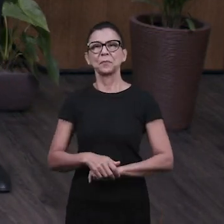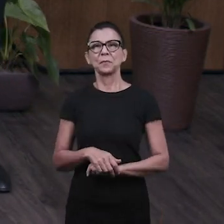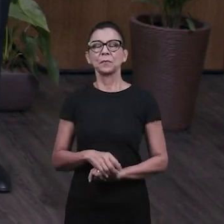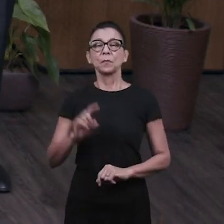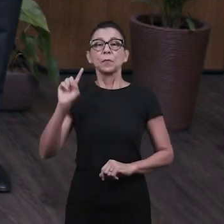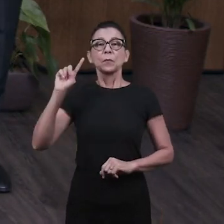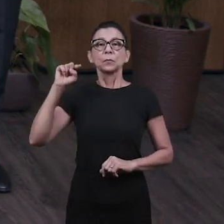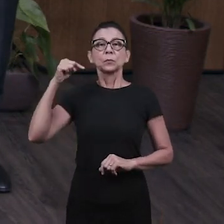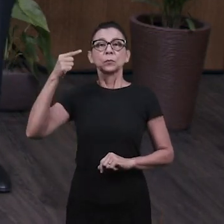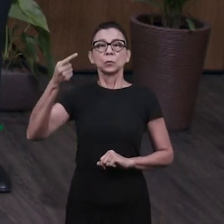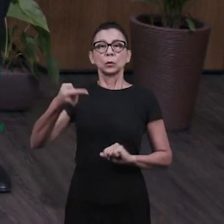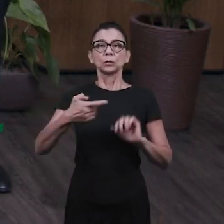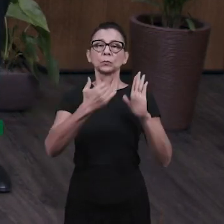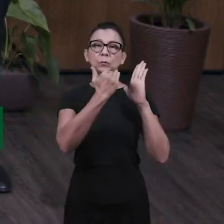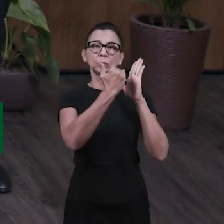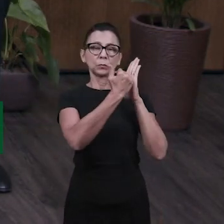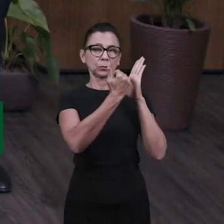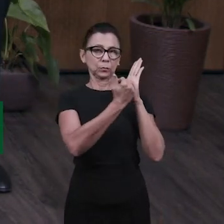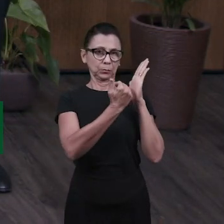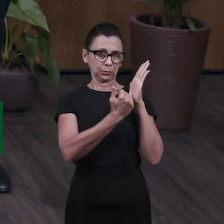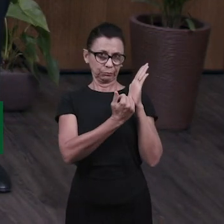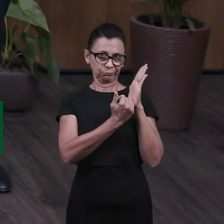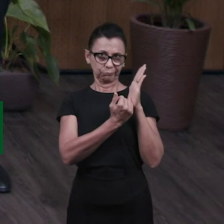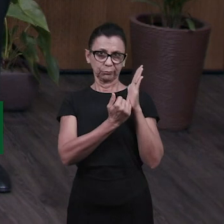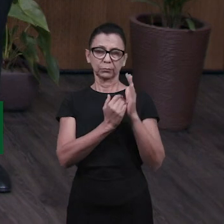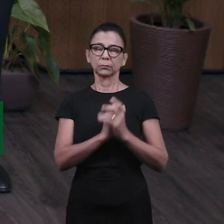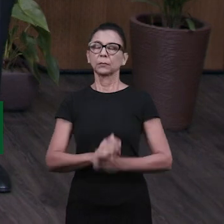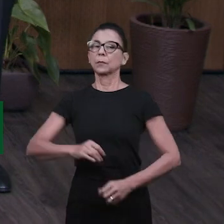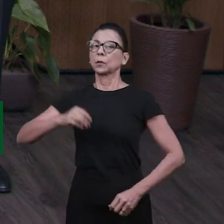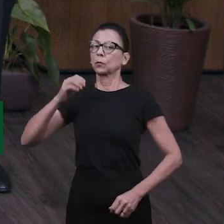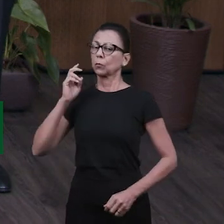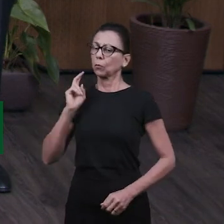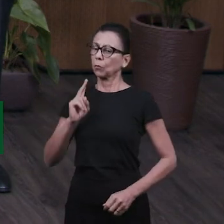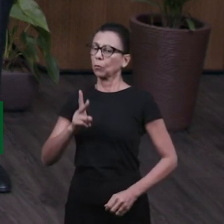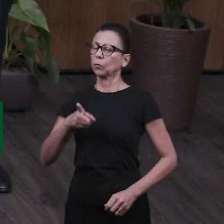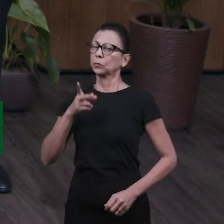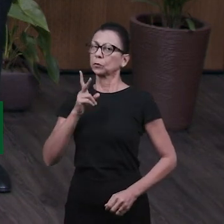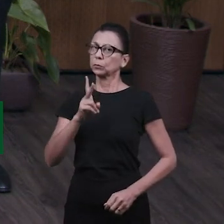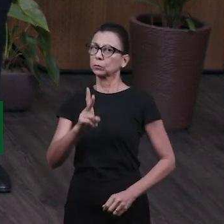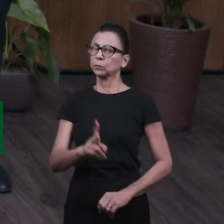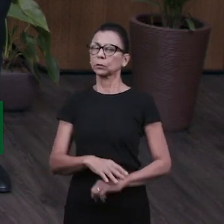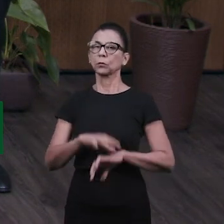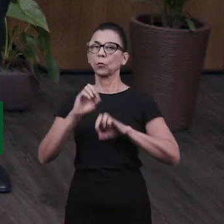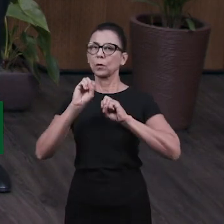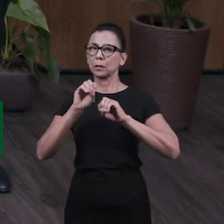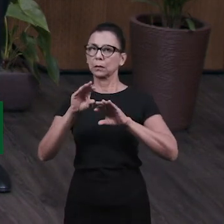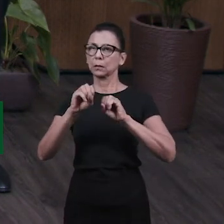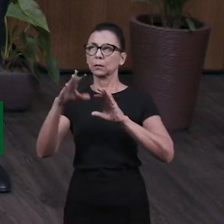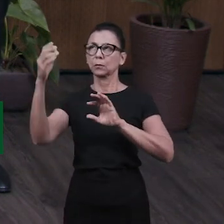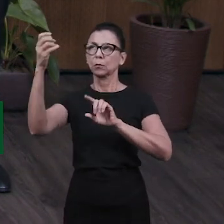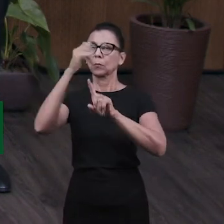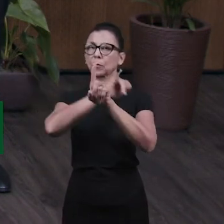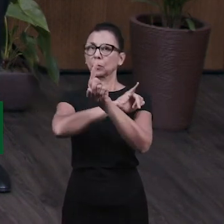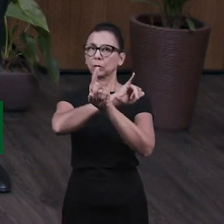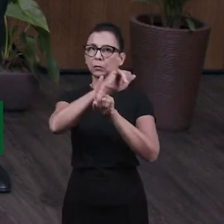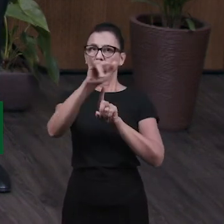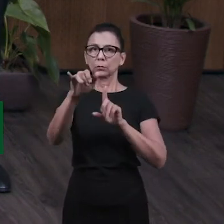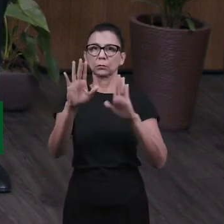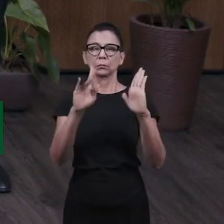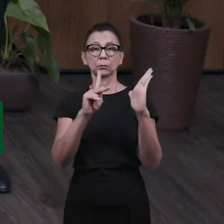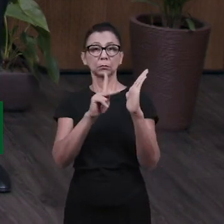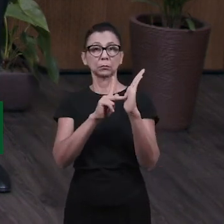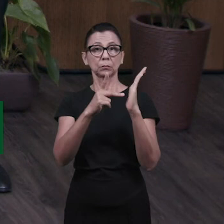programme, nous allons continuer à parler de la richesse prophétique de la parabole des 10